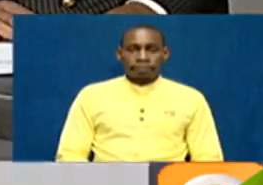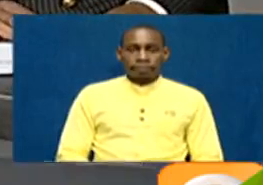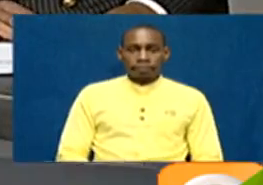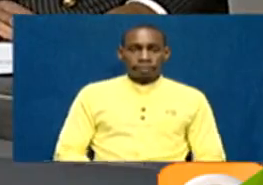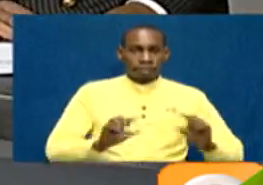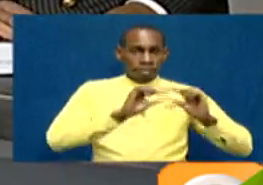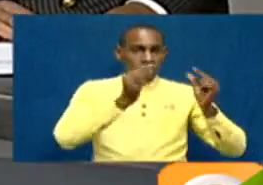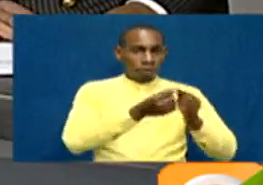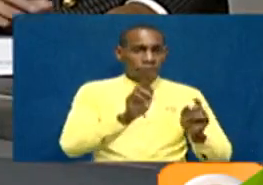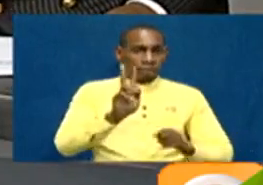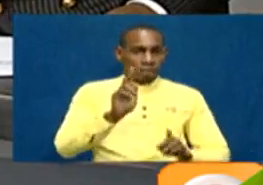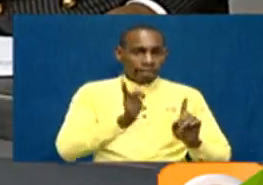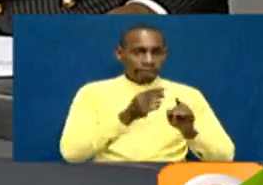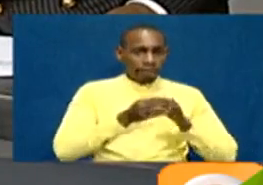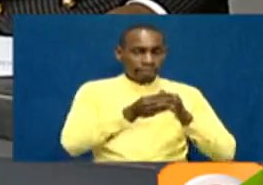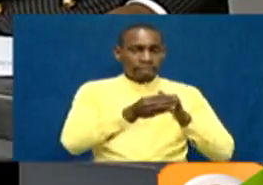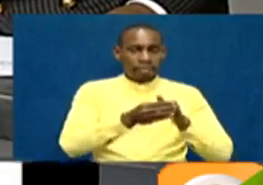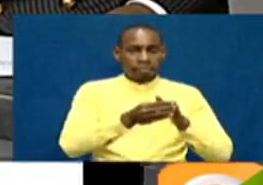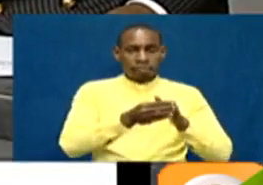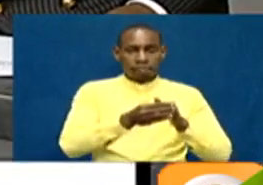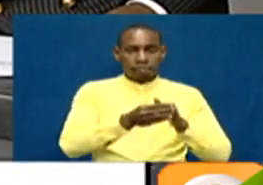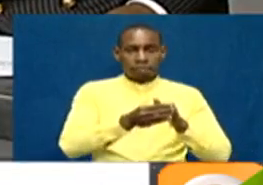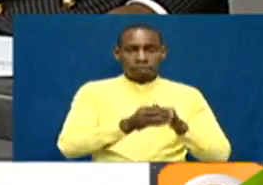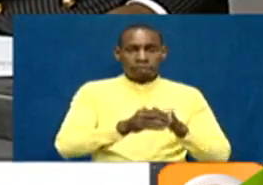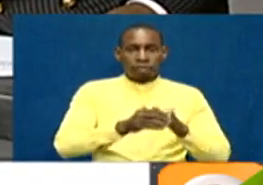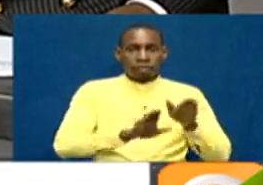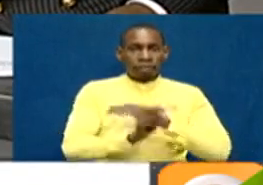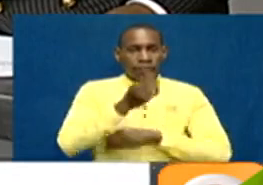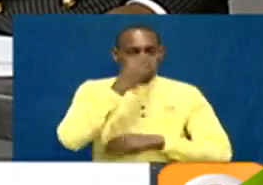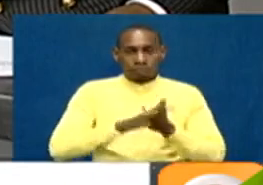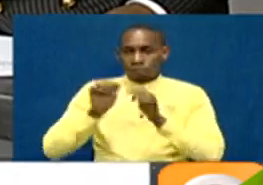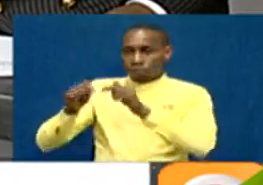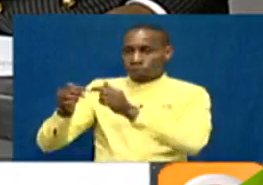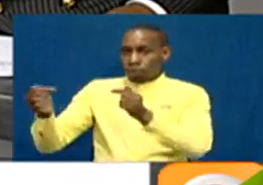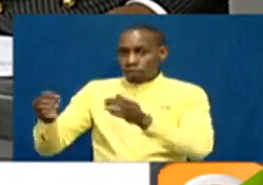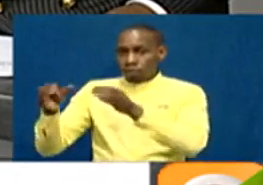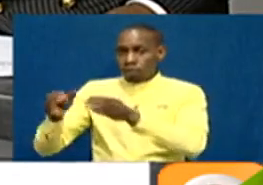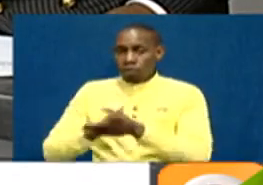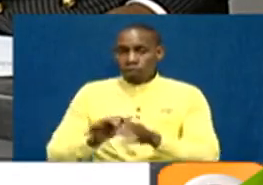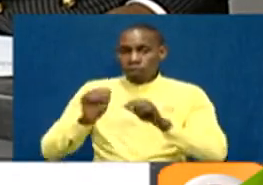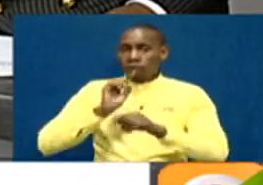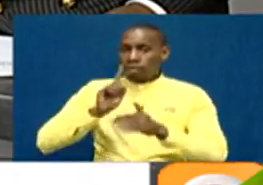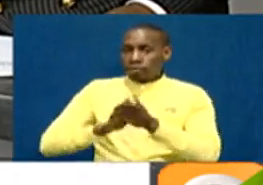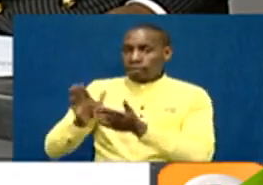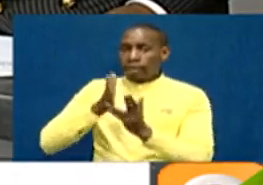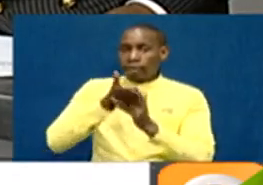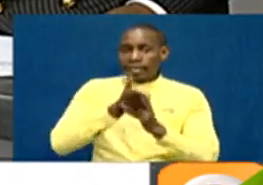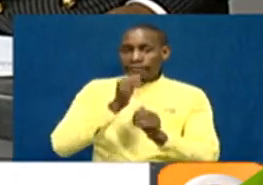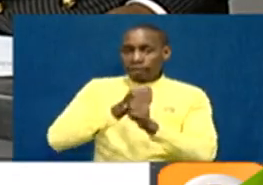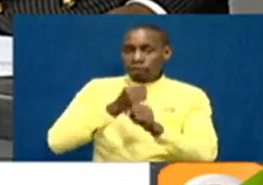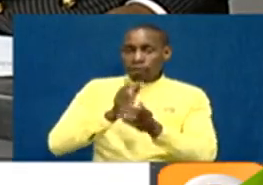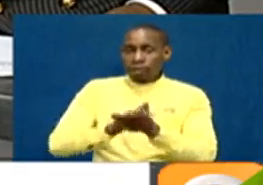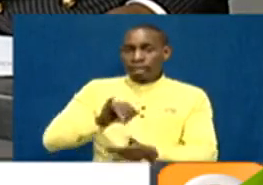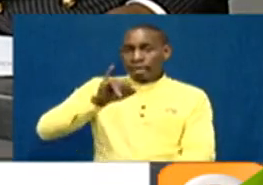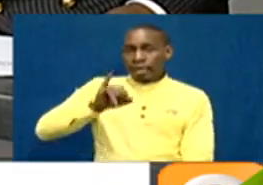Na kundi la Kenya Kwanza likiongozwa na mwaniaji Rais William Ruto limekashifu upinzani wao likidai kwamba wanaingilia kazi ya tume